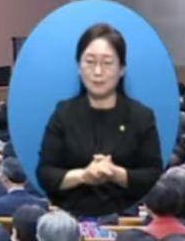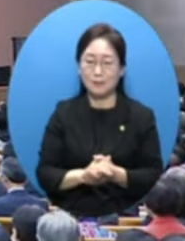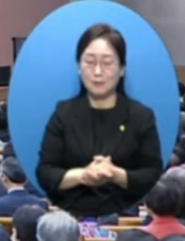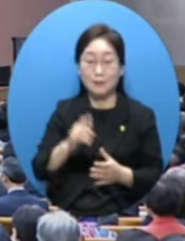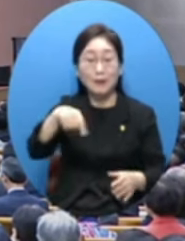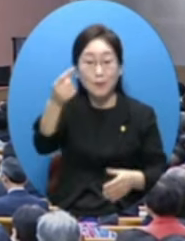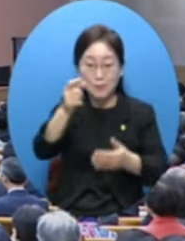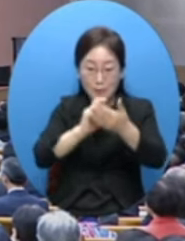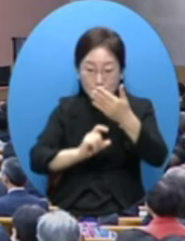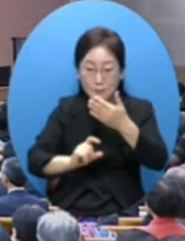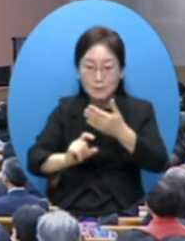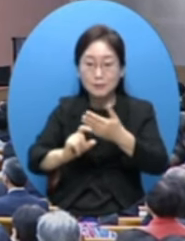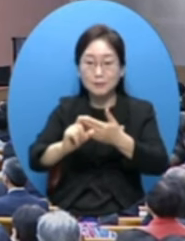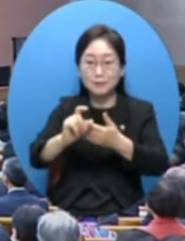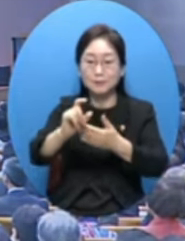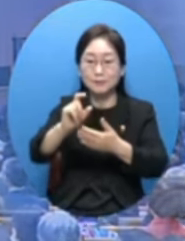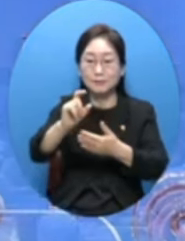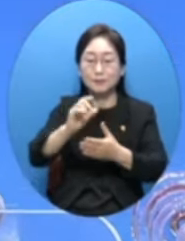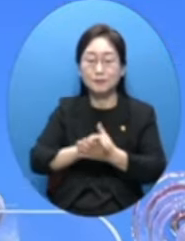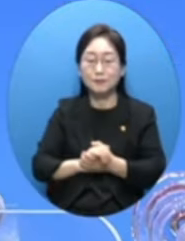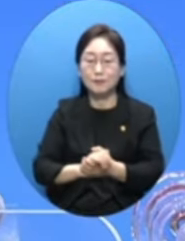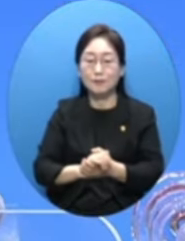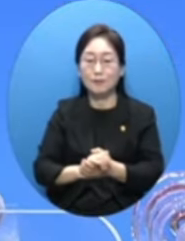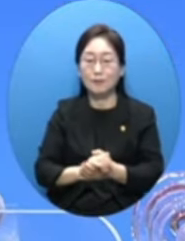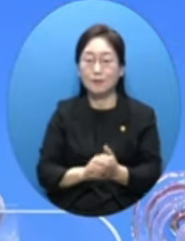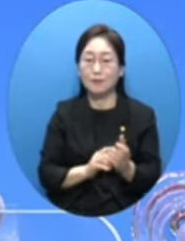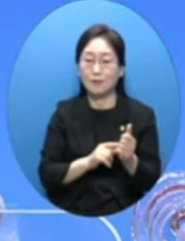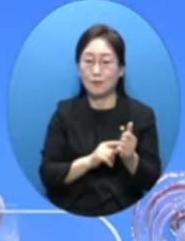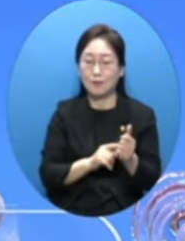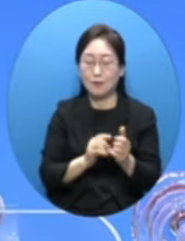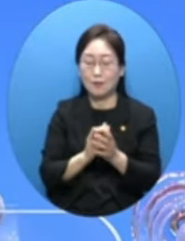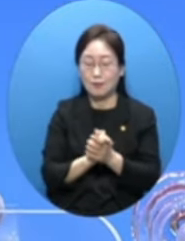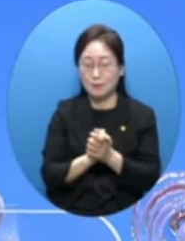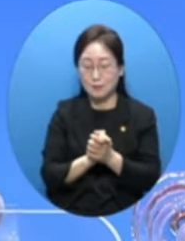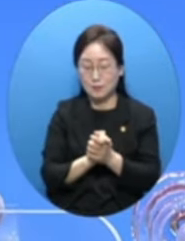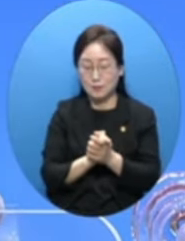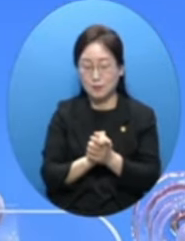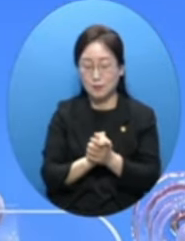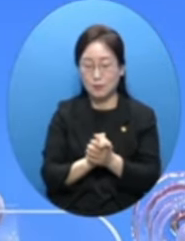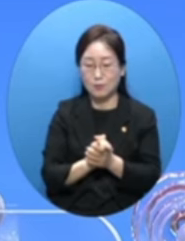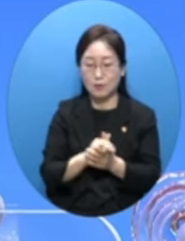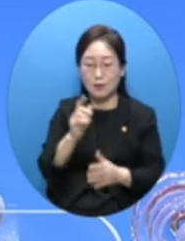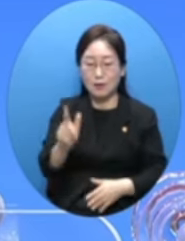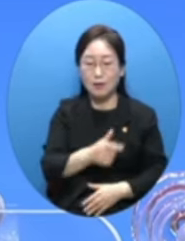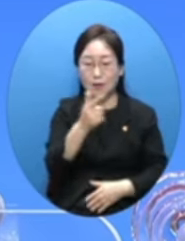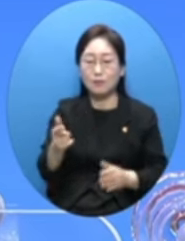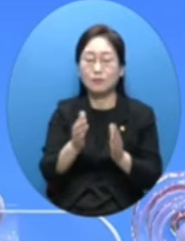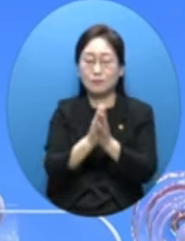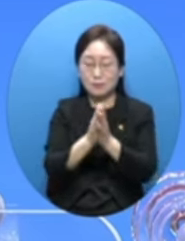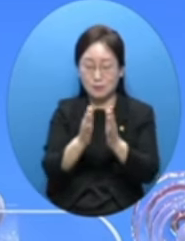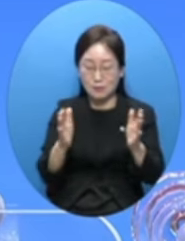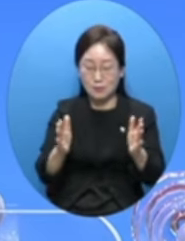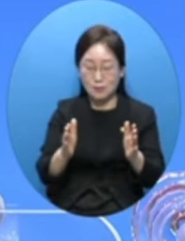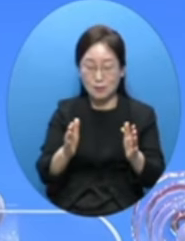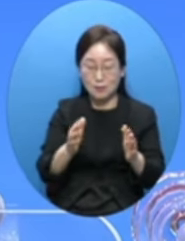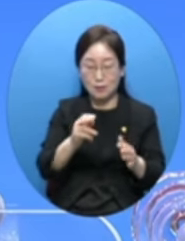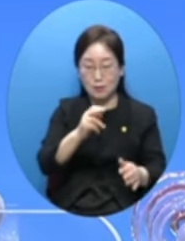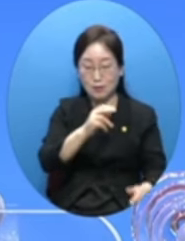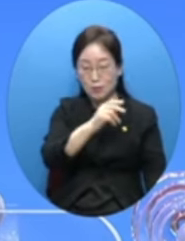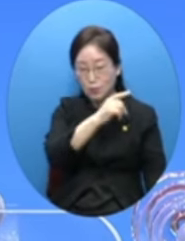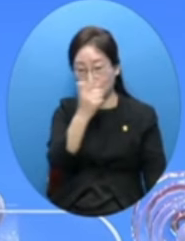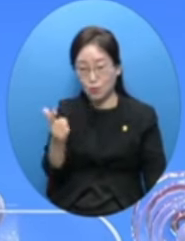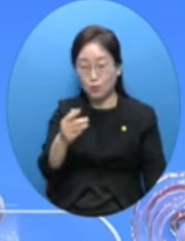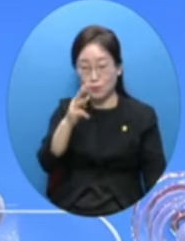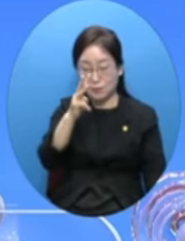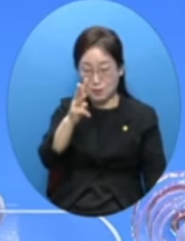다음날 아침 그는 기도로 경건한 하루를 시작하고 오후 3시에